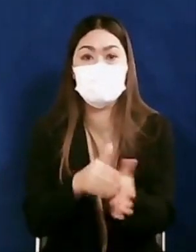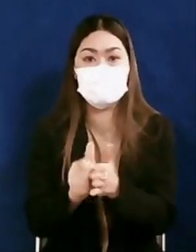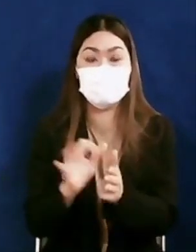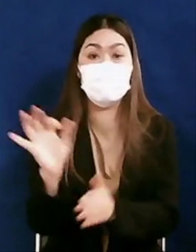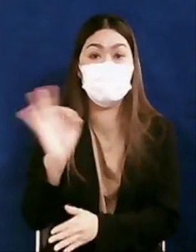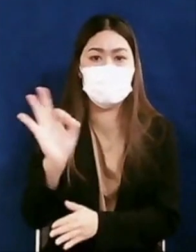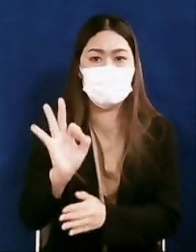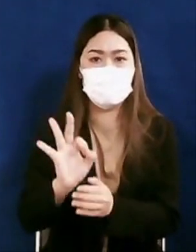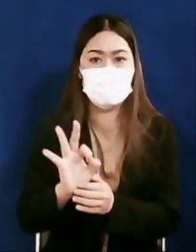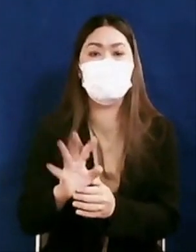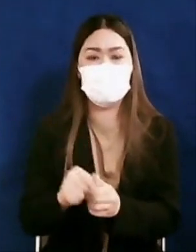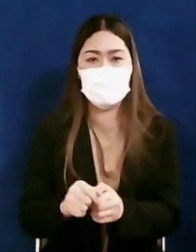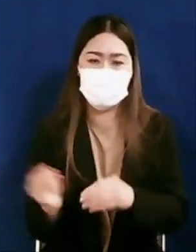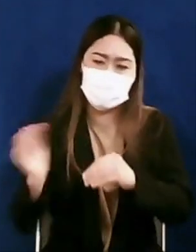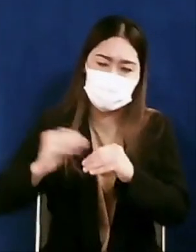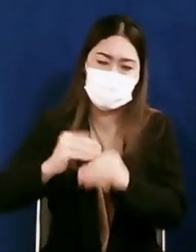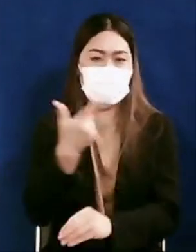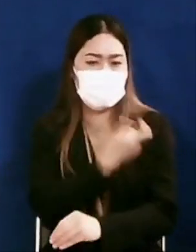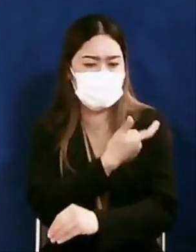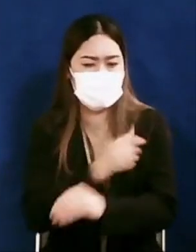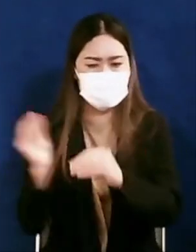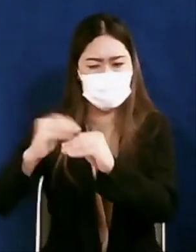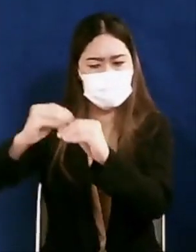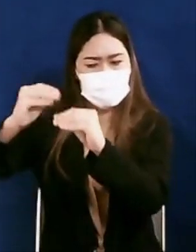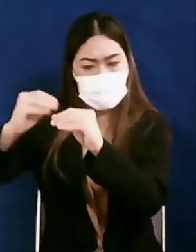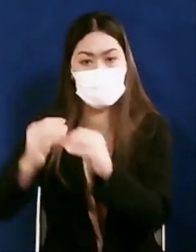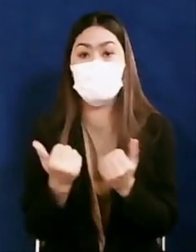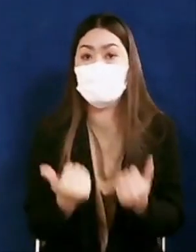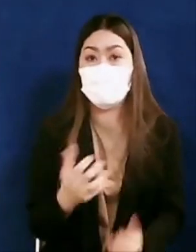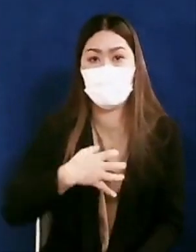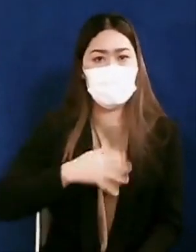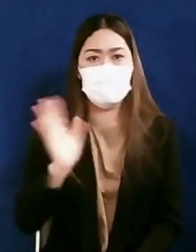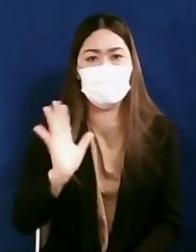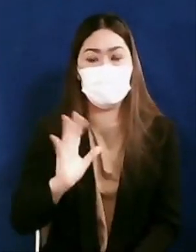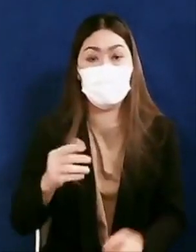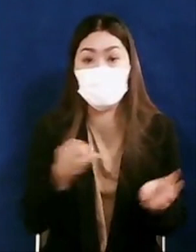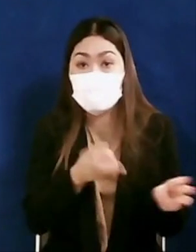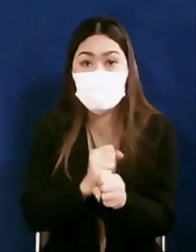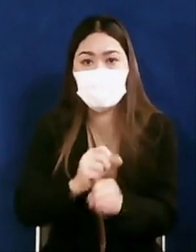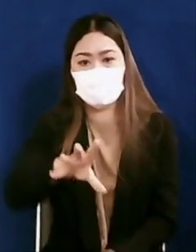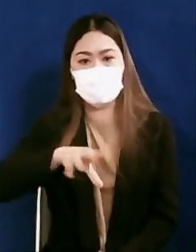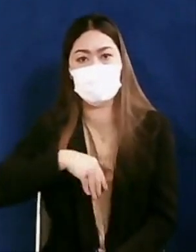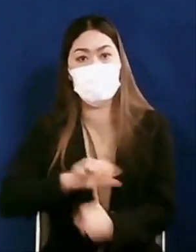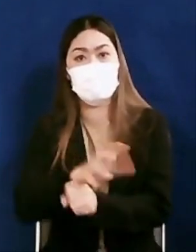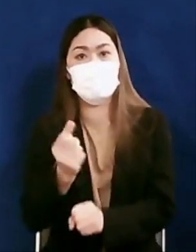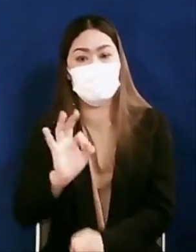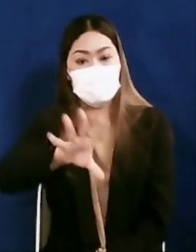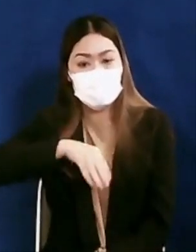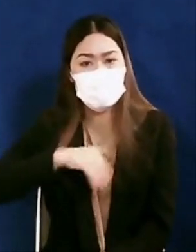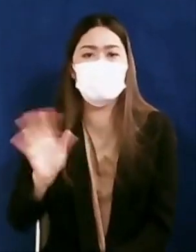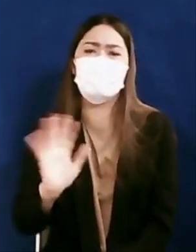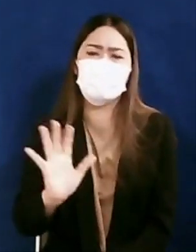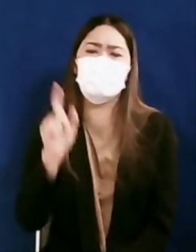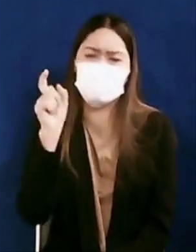ไหมครับก็คือไปฉีดวัคซีนให้เยอะขึ้นนะครับเราคงไม่ได้อยากให้ท่านไปยืดโดยการให้คนติดเชื้อมากขึ้นนะครับก็คือต้